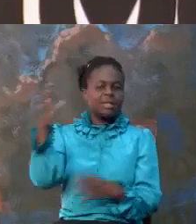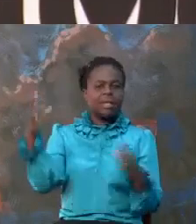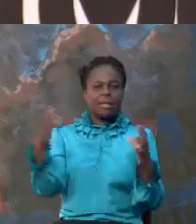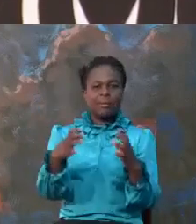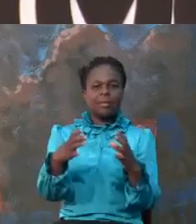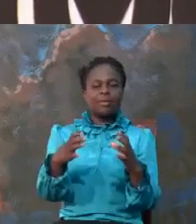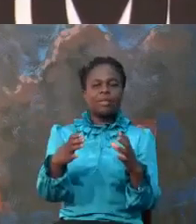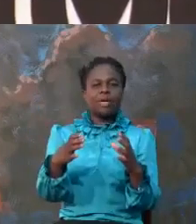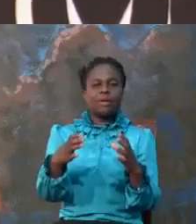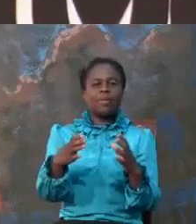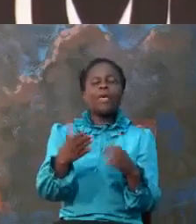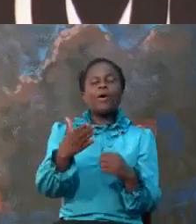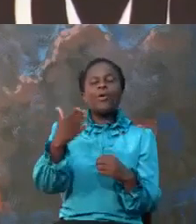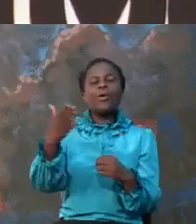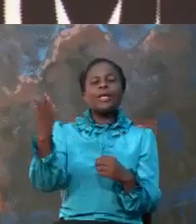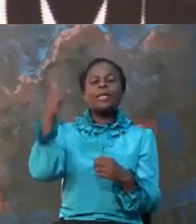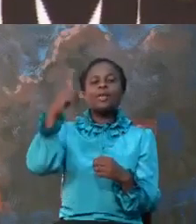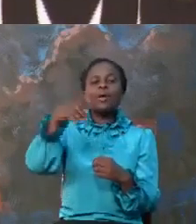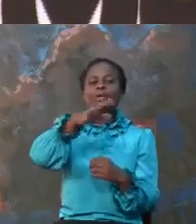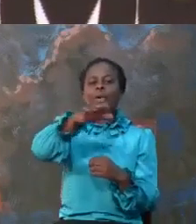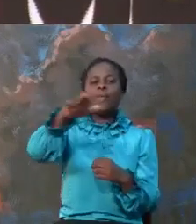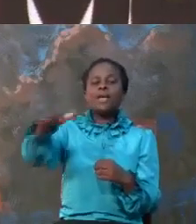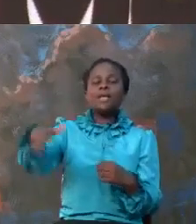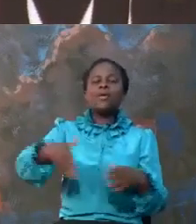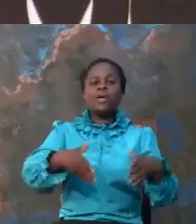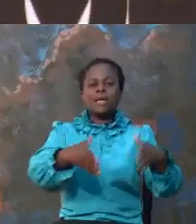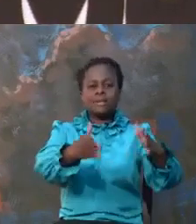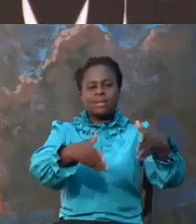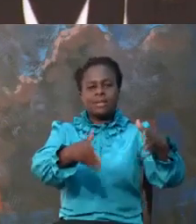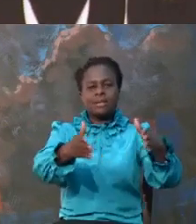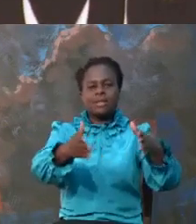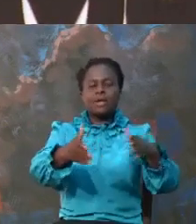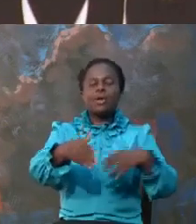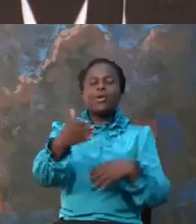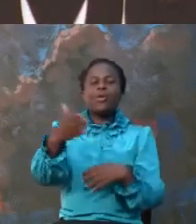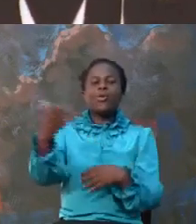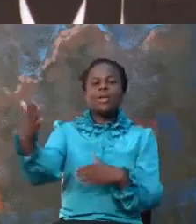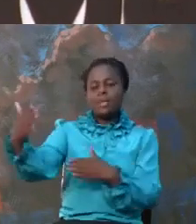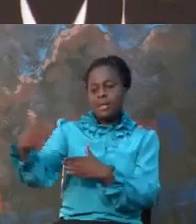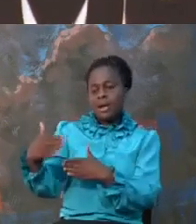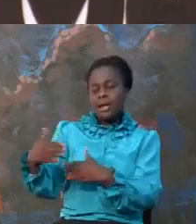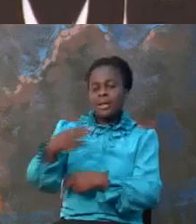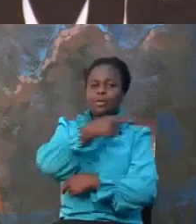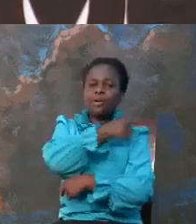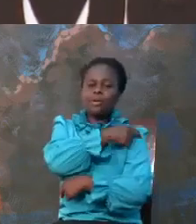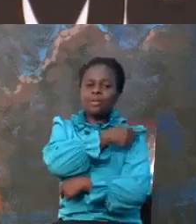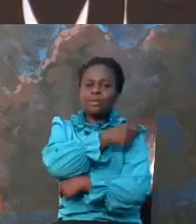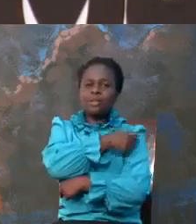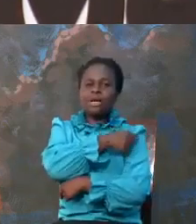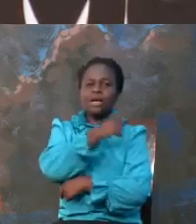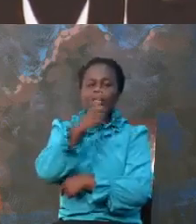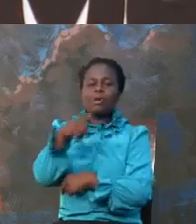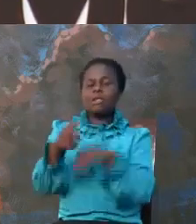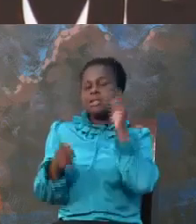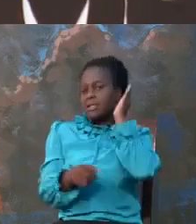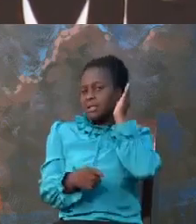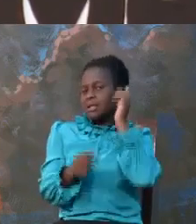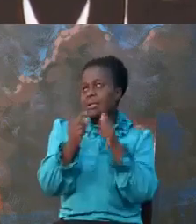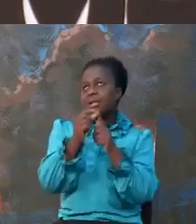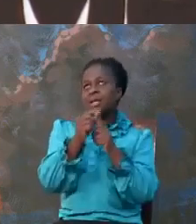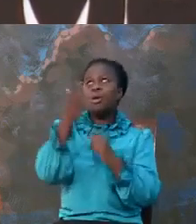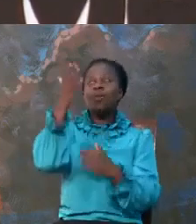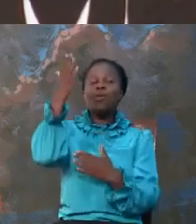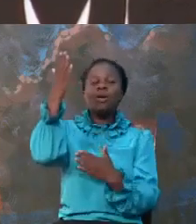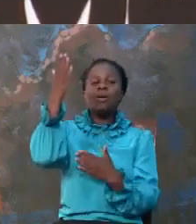mikutano, wengine wakiwa maeneo ya stendi, wengine wakiwa karibu na hospitali kabisa, watu wakisikiza neno la Bwana,